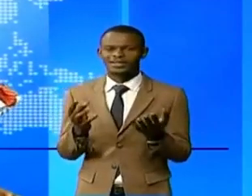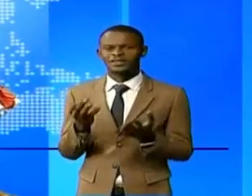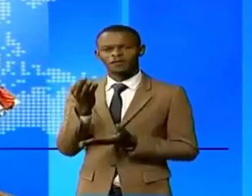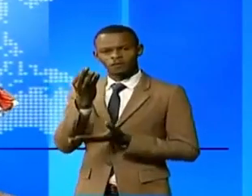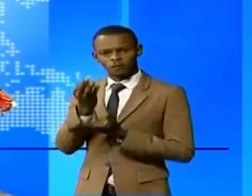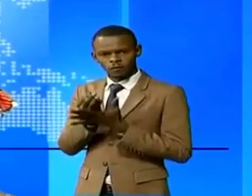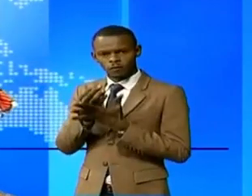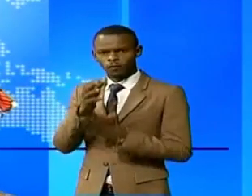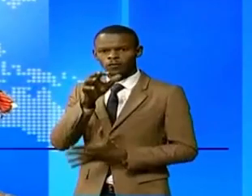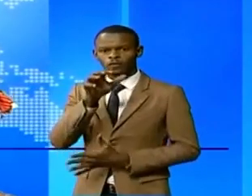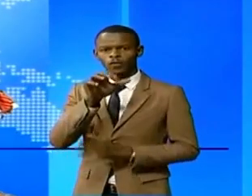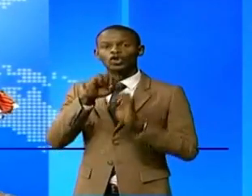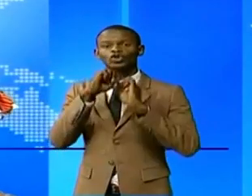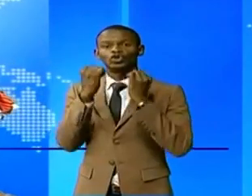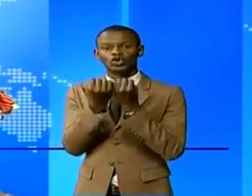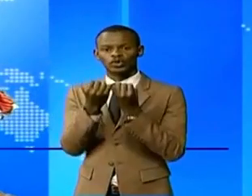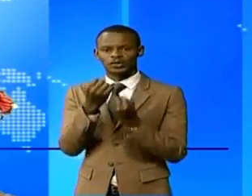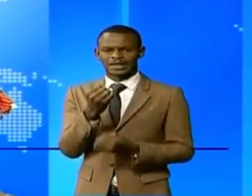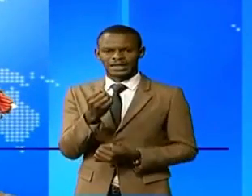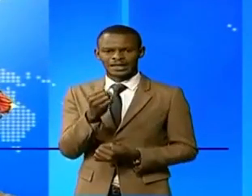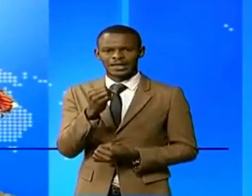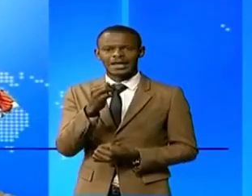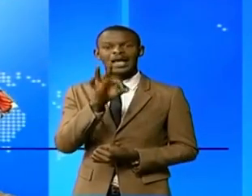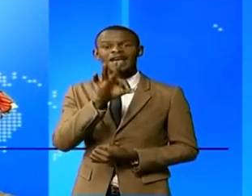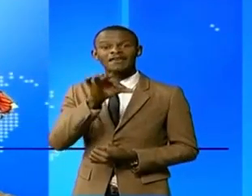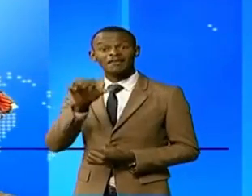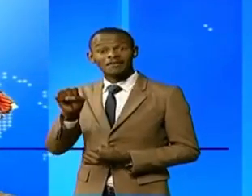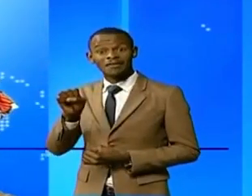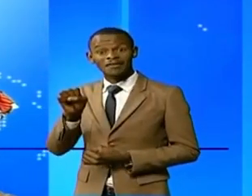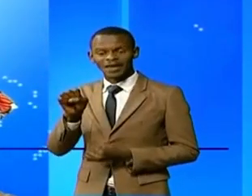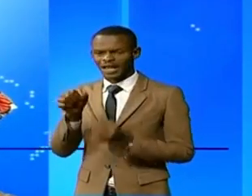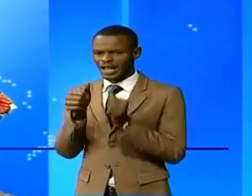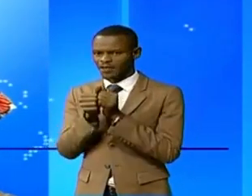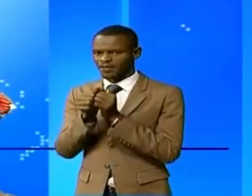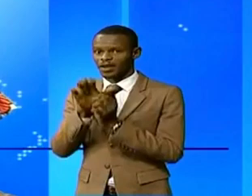la distribution de ce montant avec l'aide de la Banque mondiale.